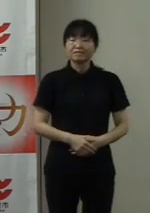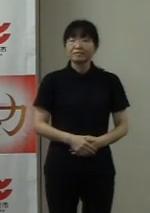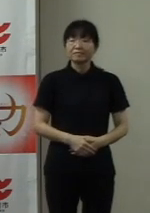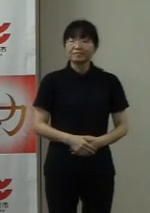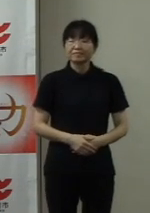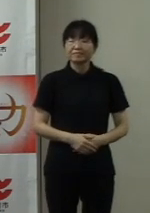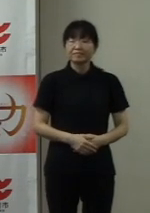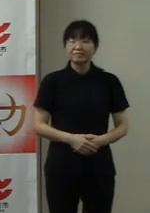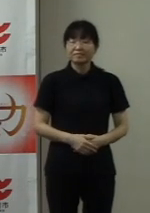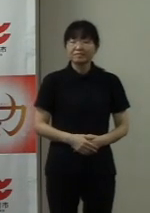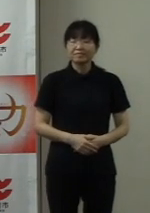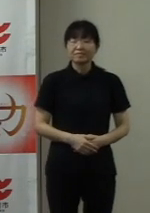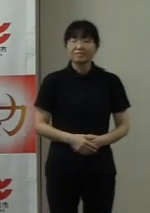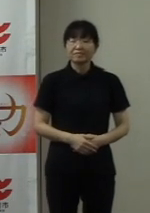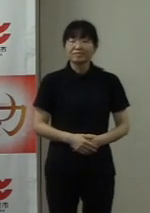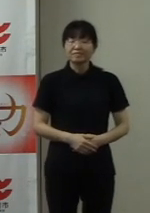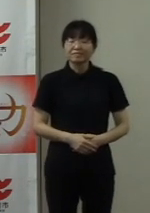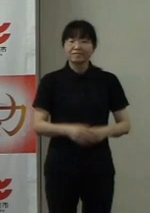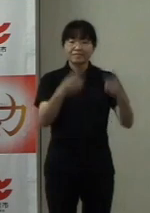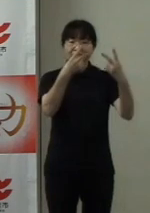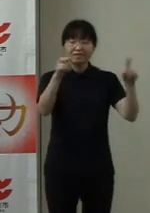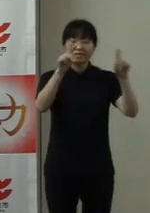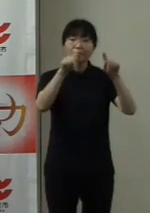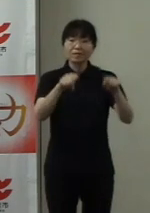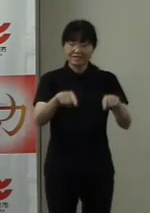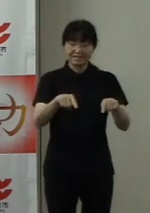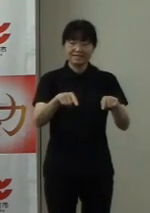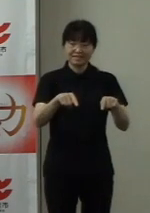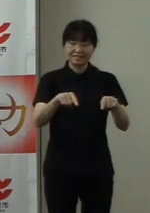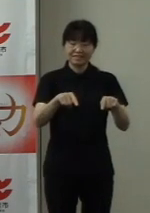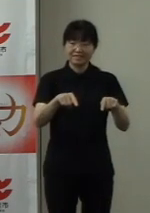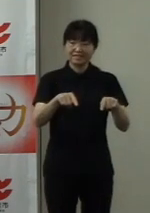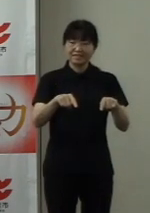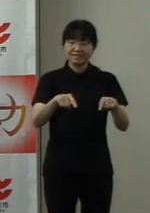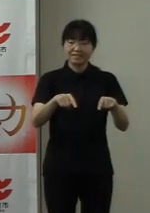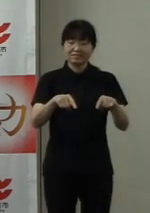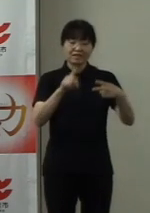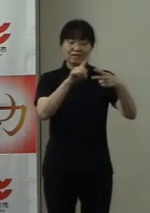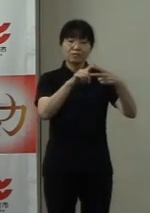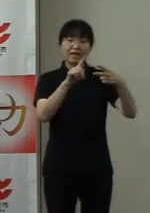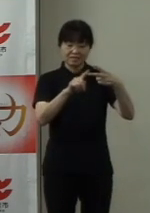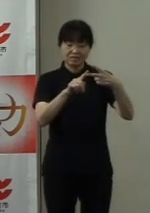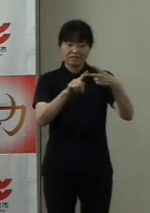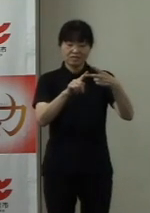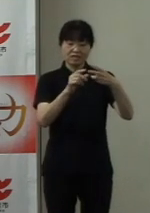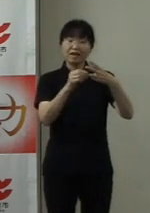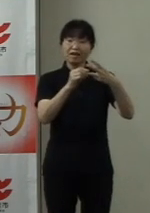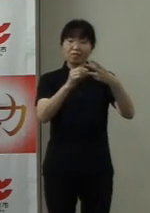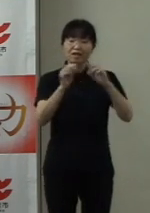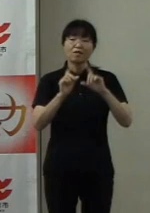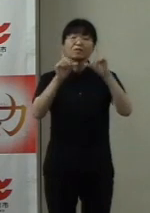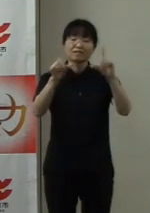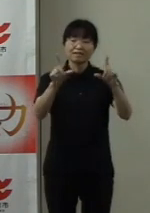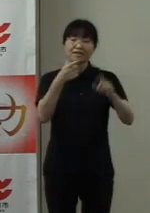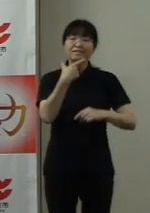行事としては、 2点でお知らせを1つさせていただければという